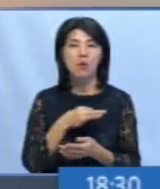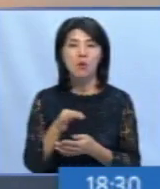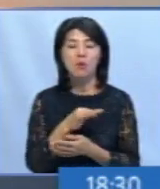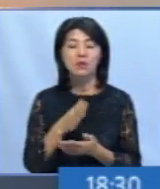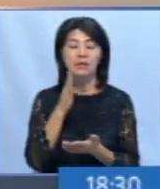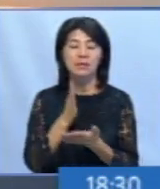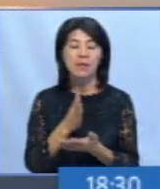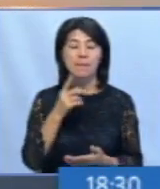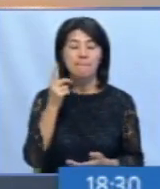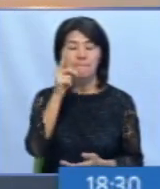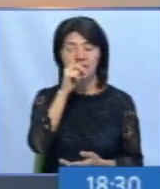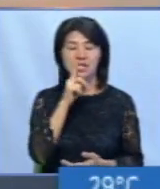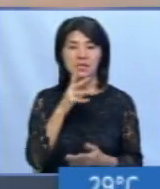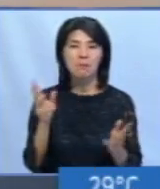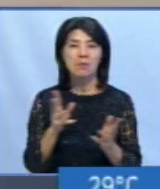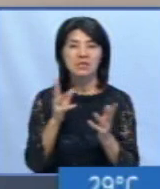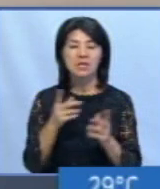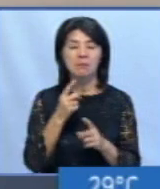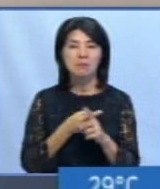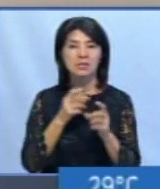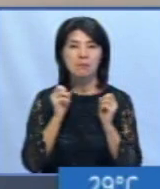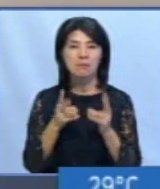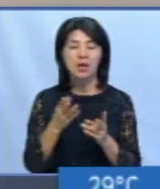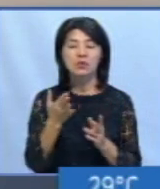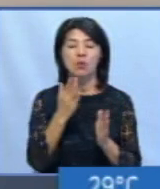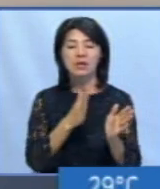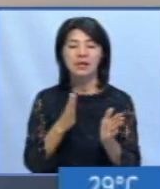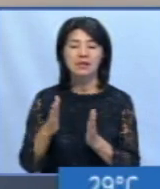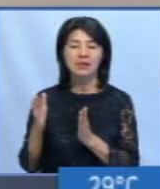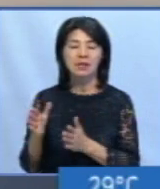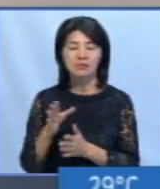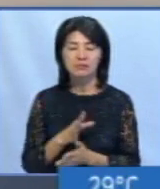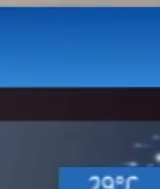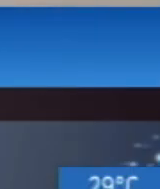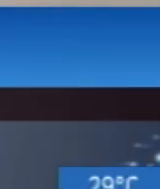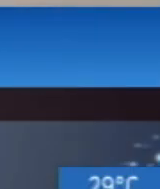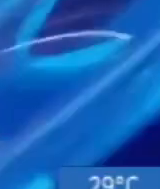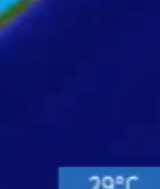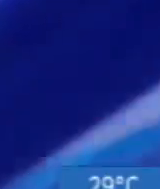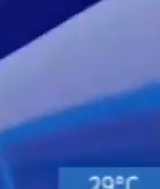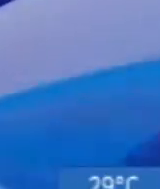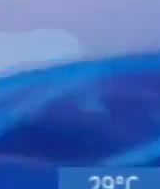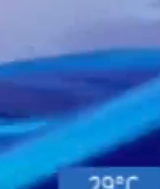месячник пожарной безопасности. Из скольки этапов он состоит, узнала я, Валерия Степчук.